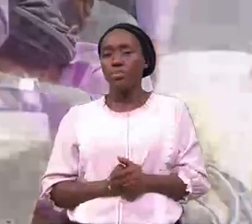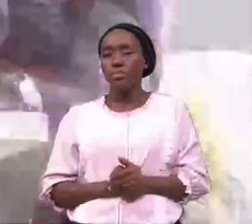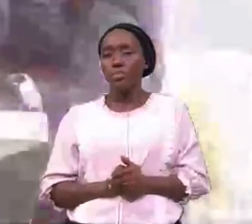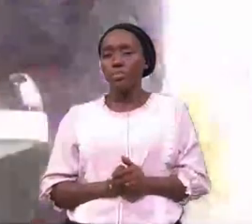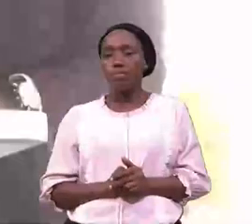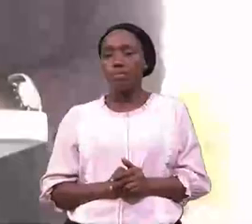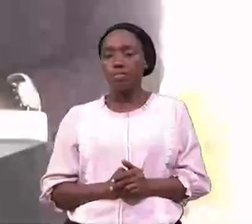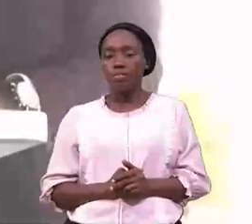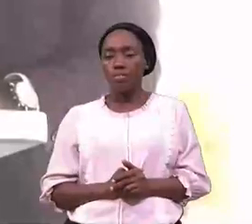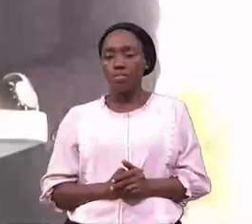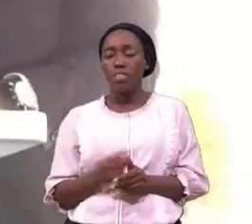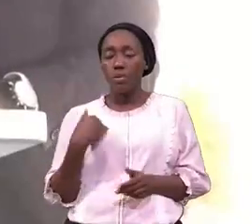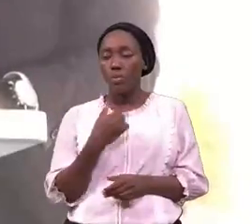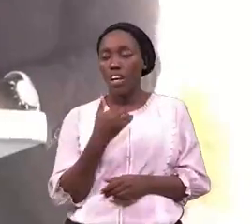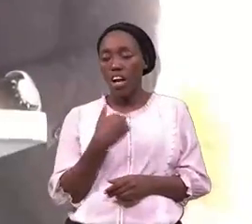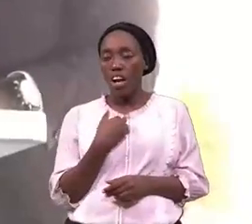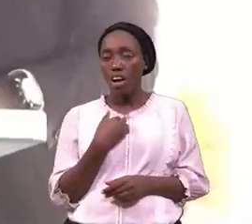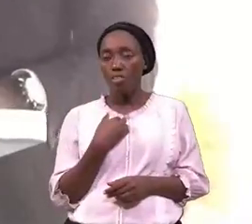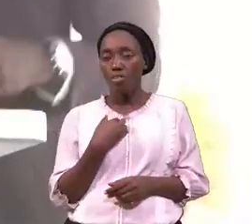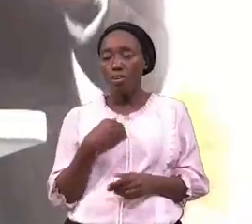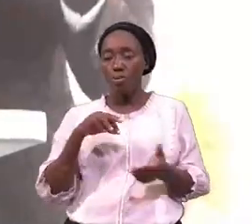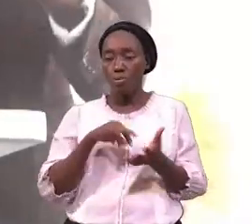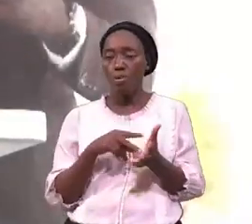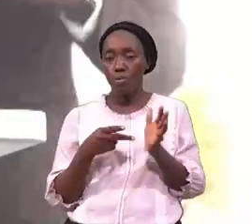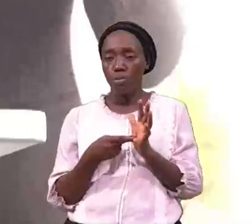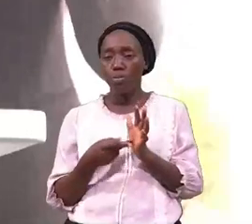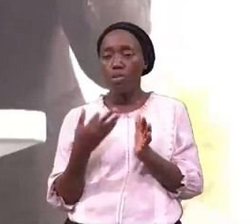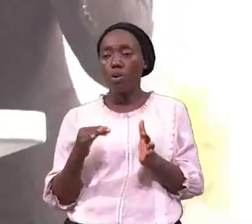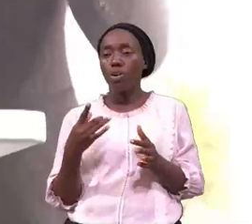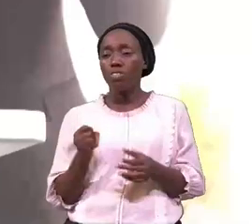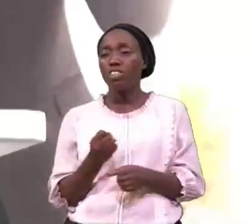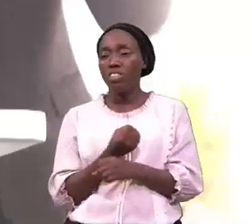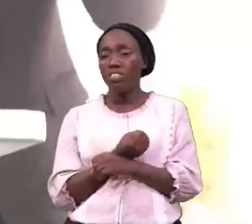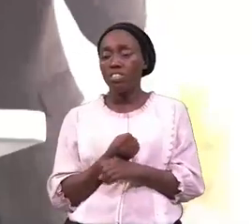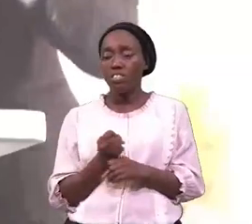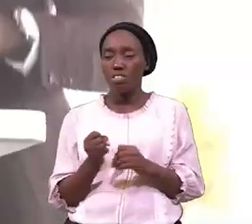commission. Un but pour l'évangile du Sauveur.